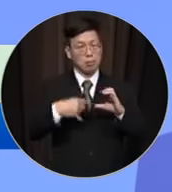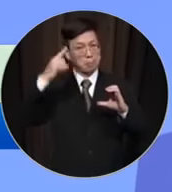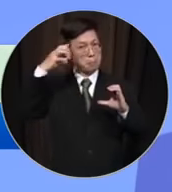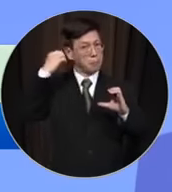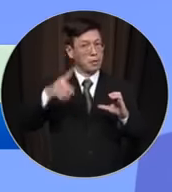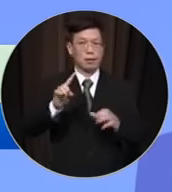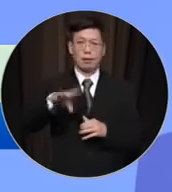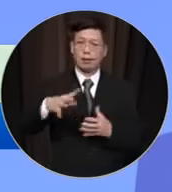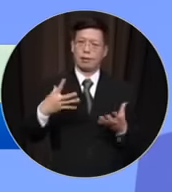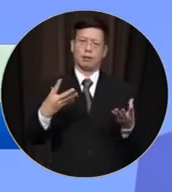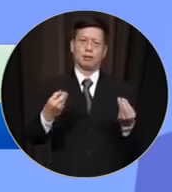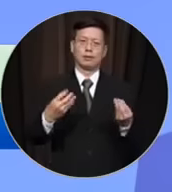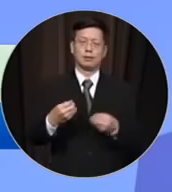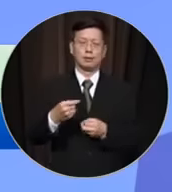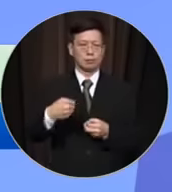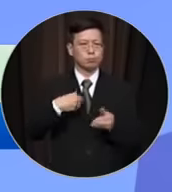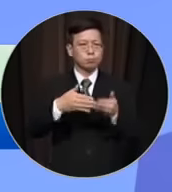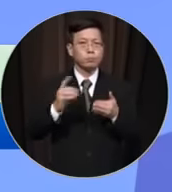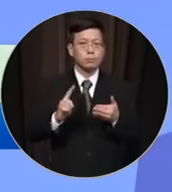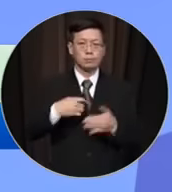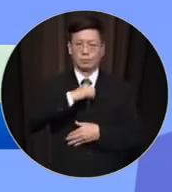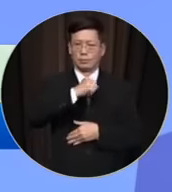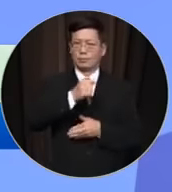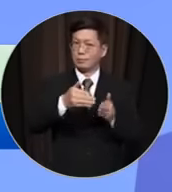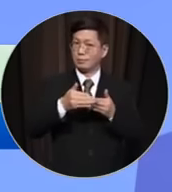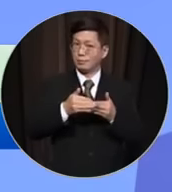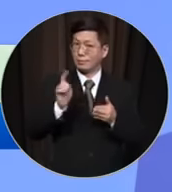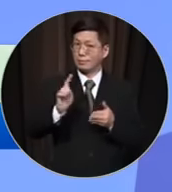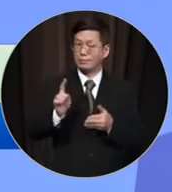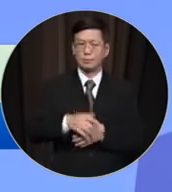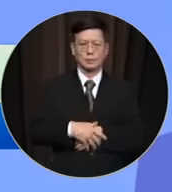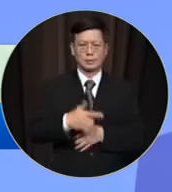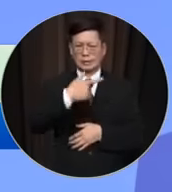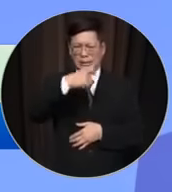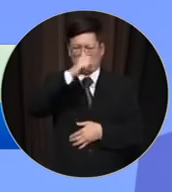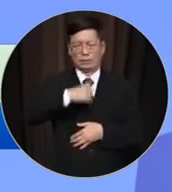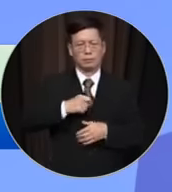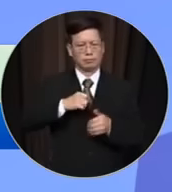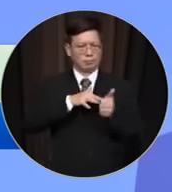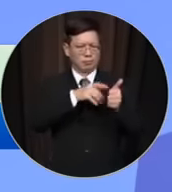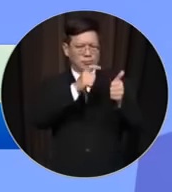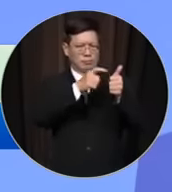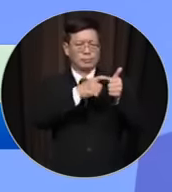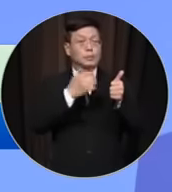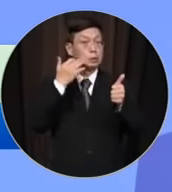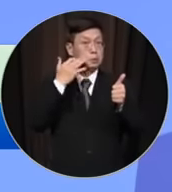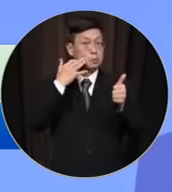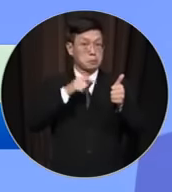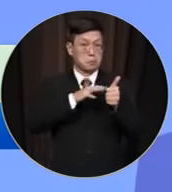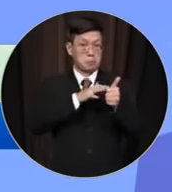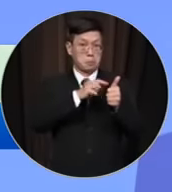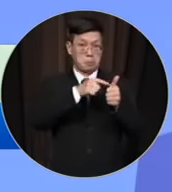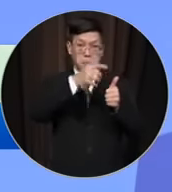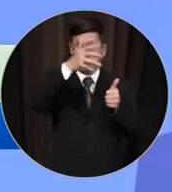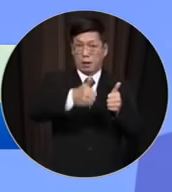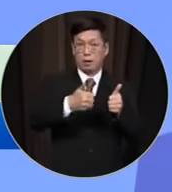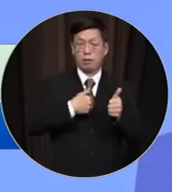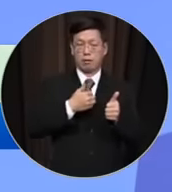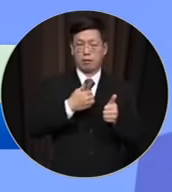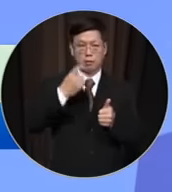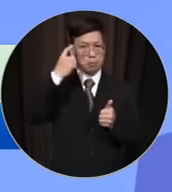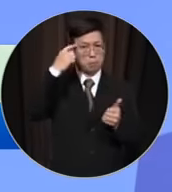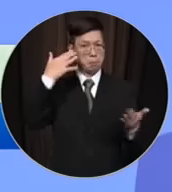有。所以我们需要的是，台湾需要的是一个好的领导，有一个好的领导才能